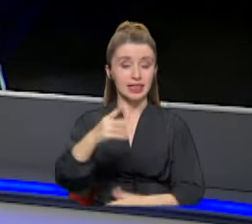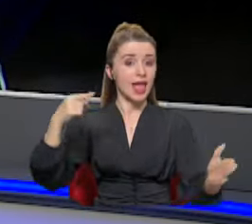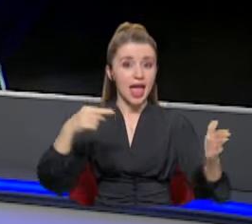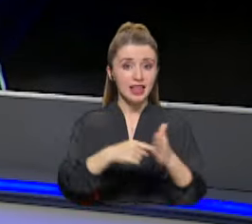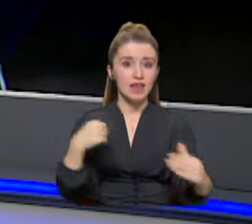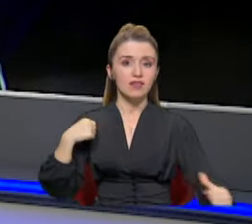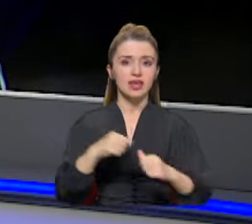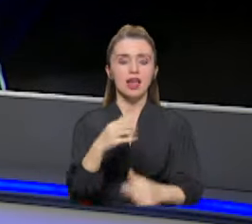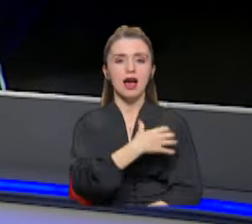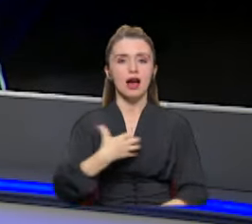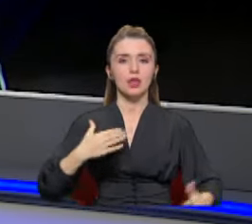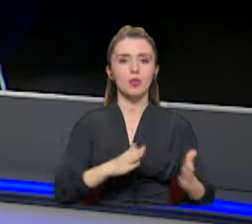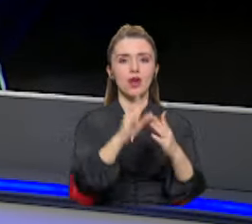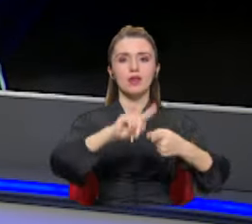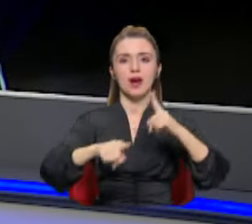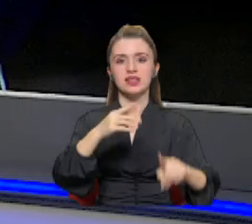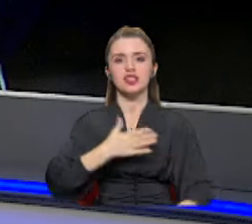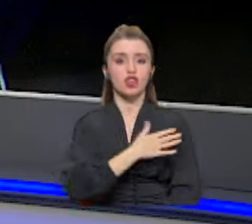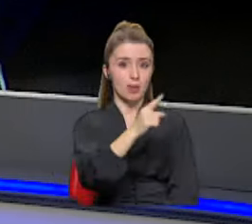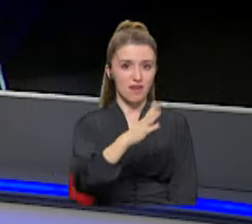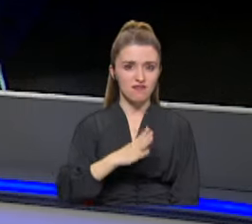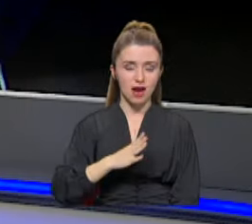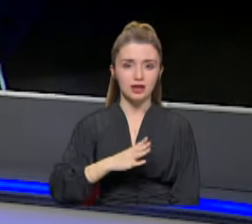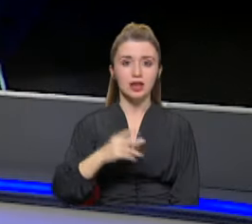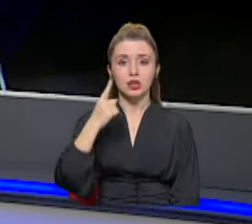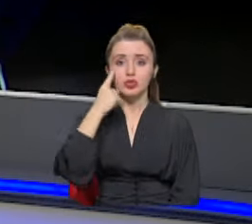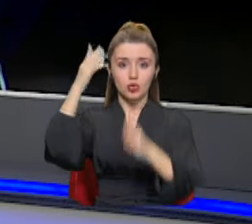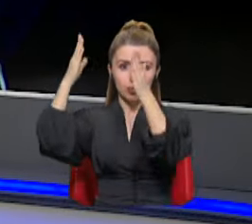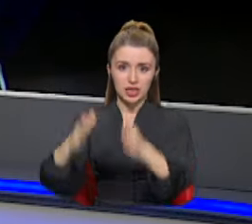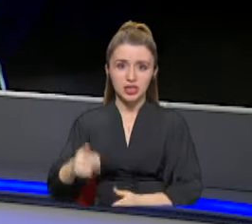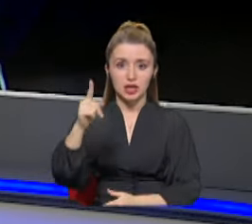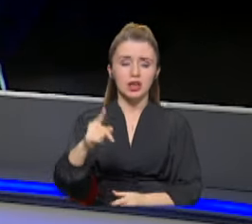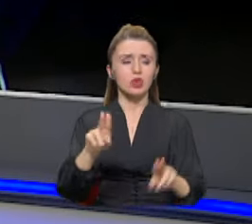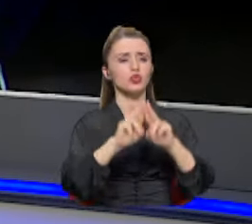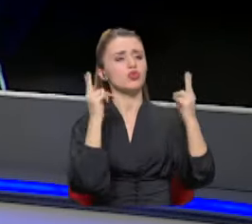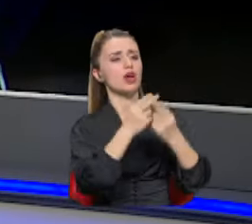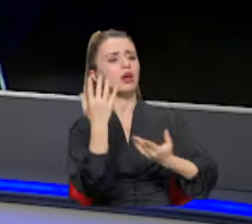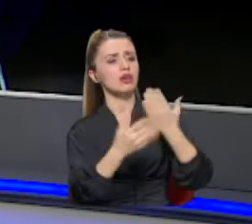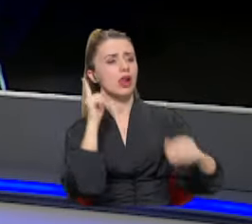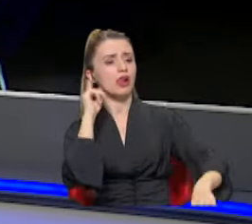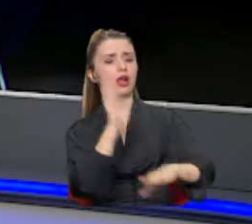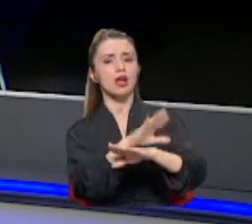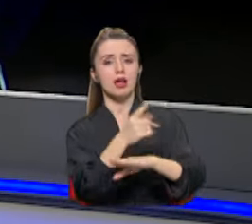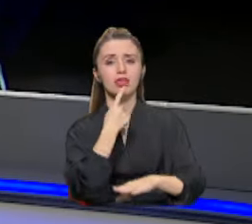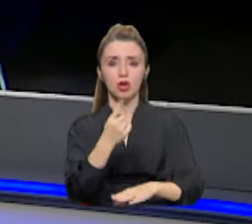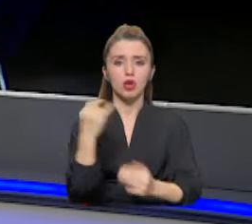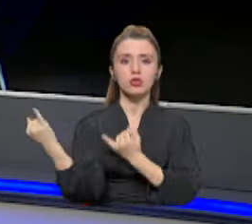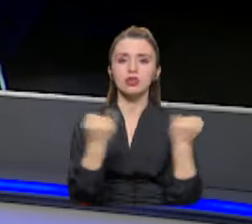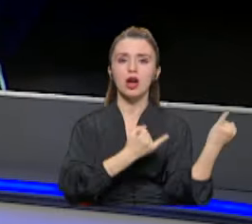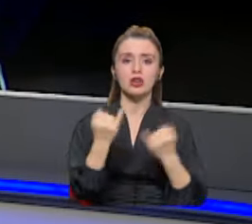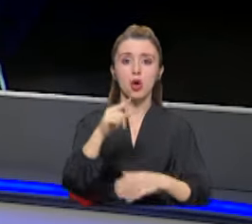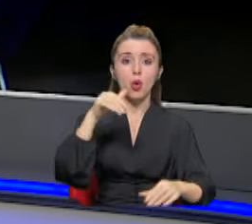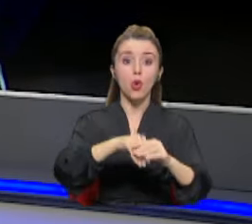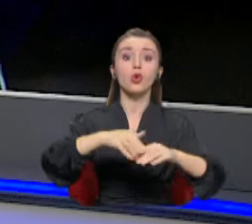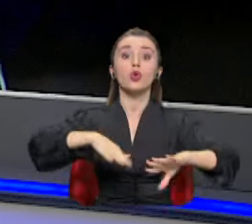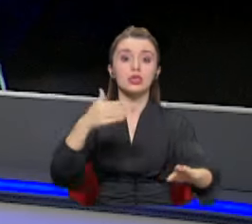Hedefinde yine ana muhalefet partisi CHP vardı. Erdoğan, dünya yansa umurlarında değil dedi. Çok tartışılan oy